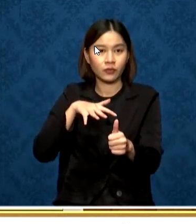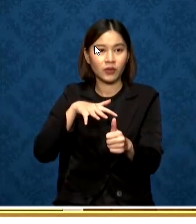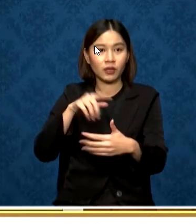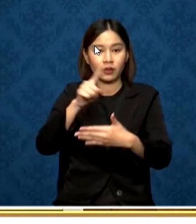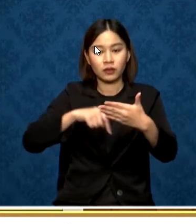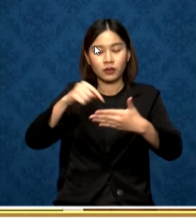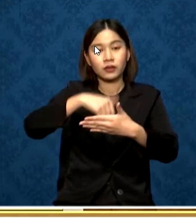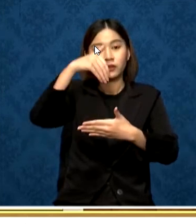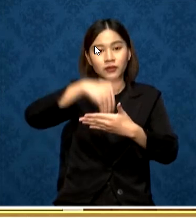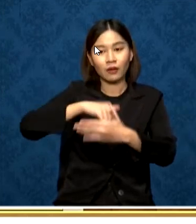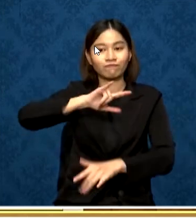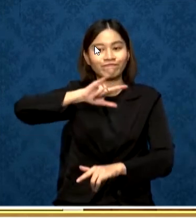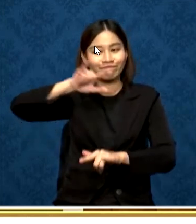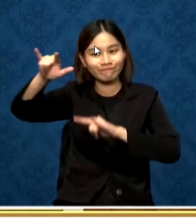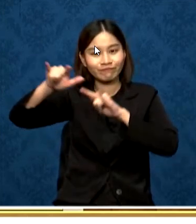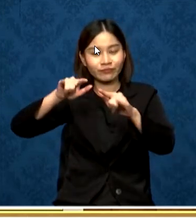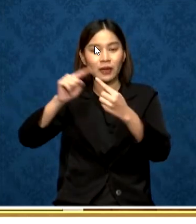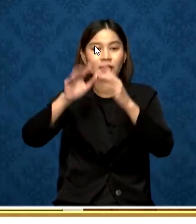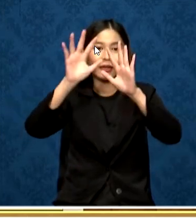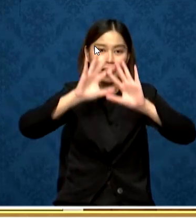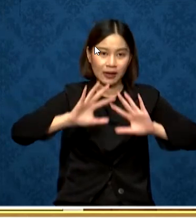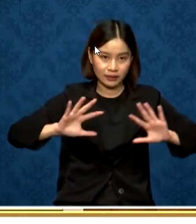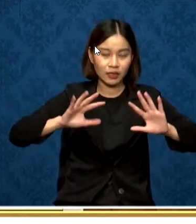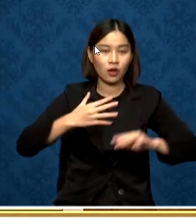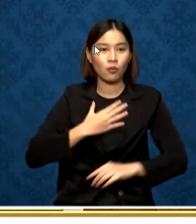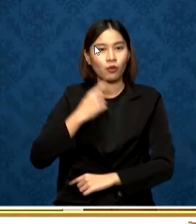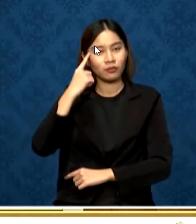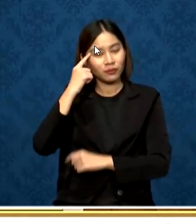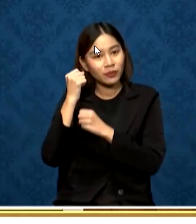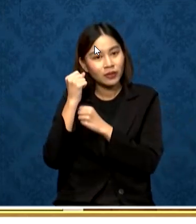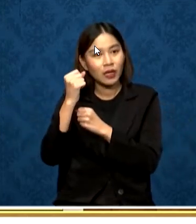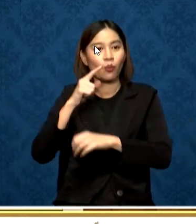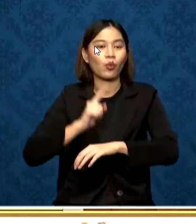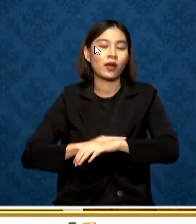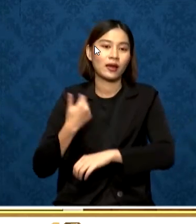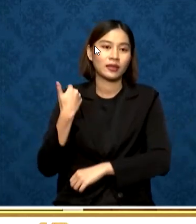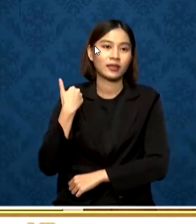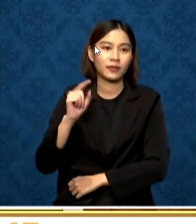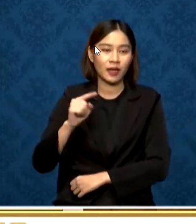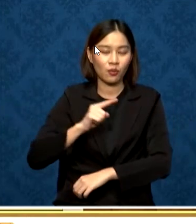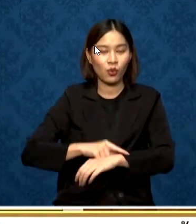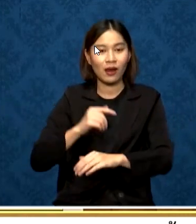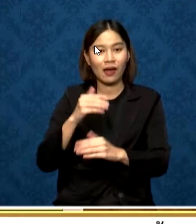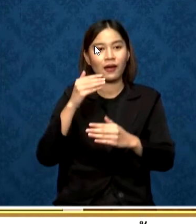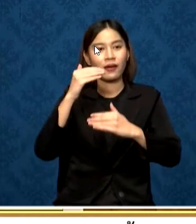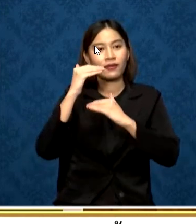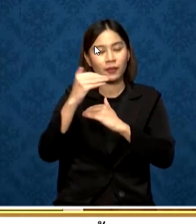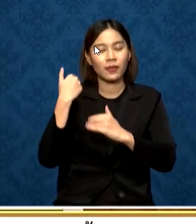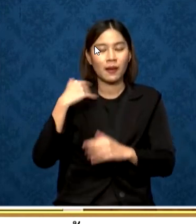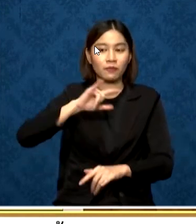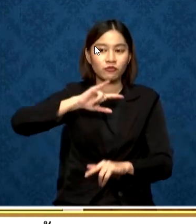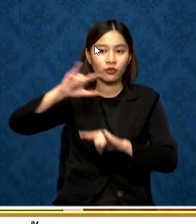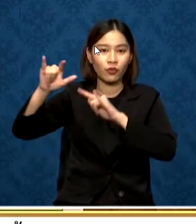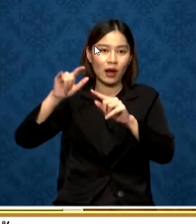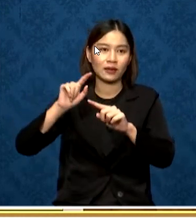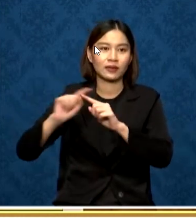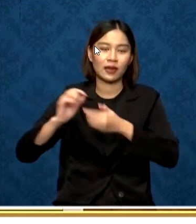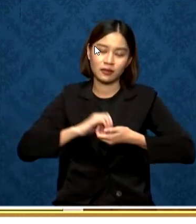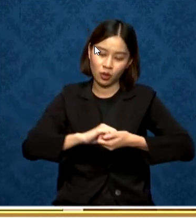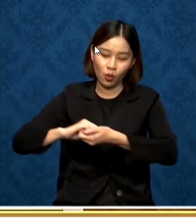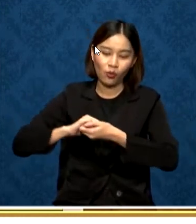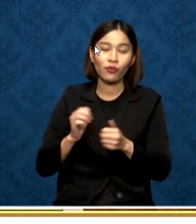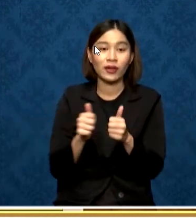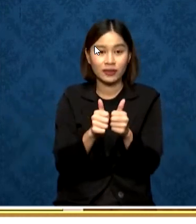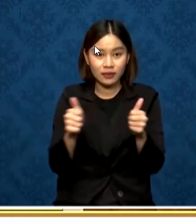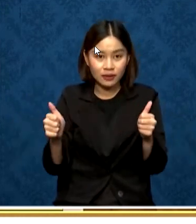กตั้งใหม่ที่ต้องไปเยือนประเทศในอาเซียนนะครับผมก็พยายามใช้เวลาที่มีจำกัดไปเยือนประเทศที่เรามีความสมานที่ดีก่อน